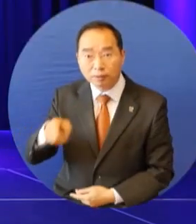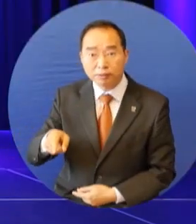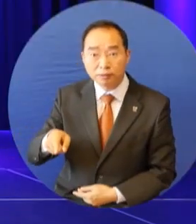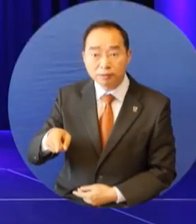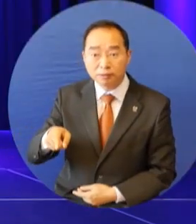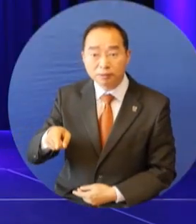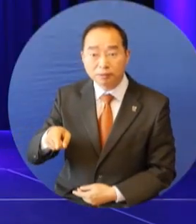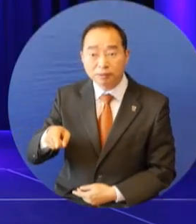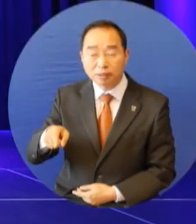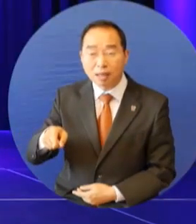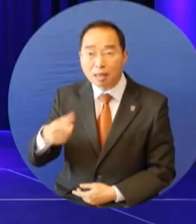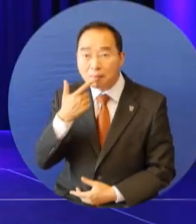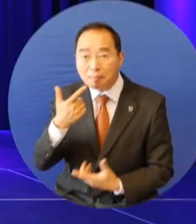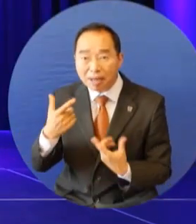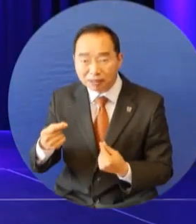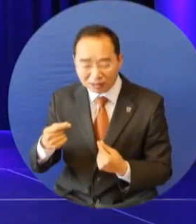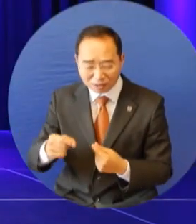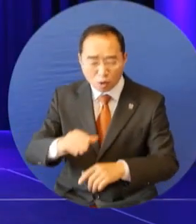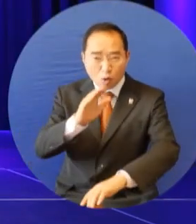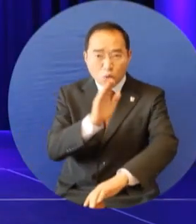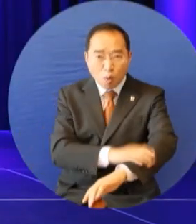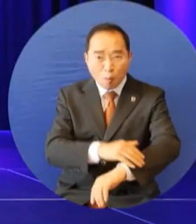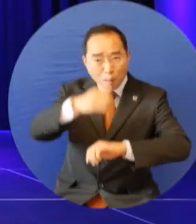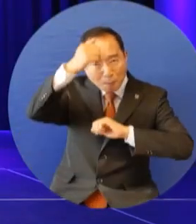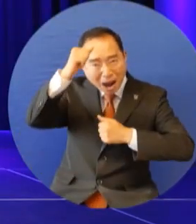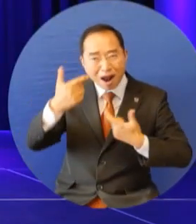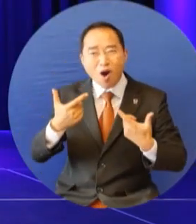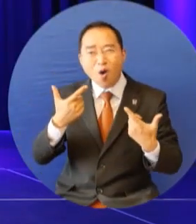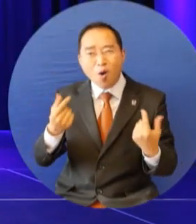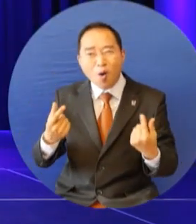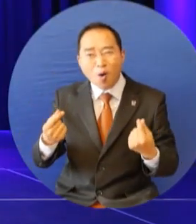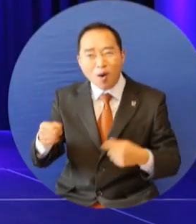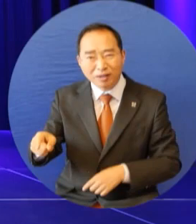잎은 수족과 같은 도구다 보면 돼.